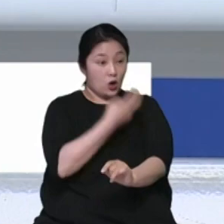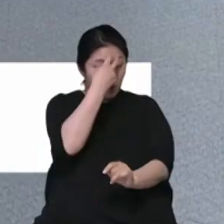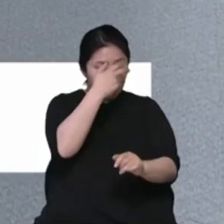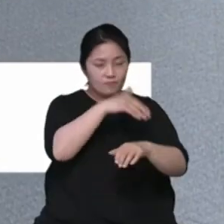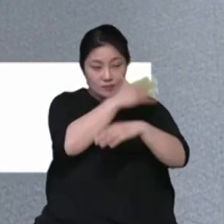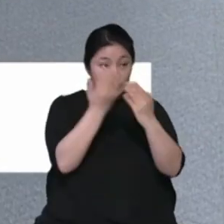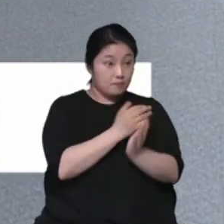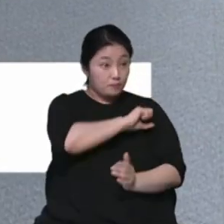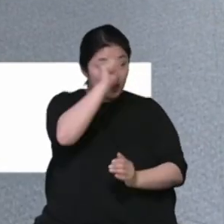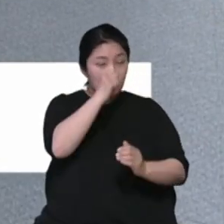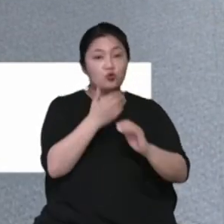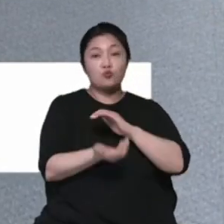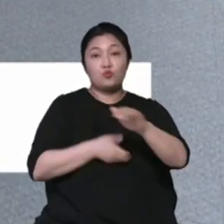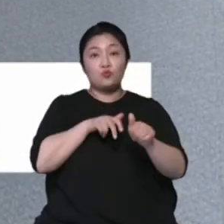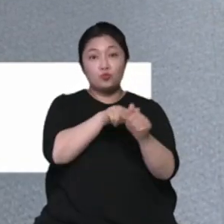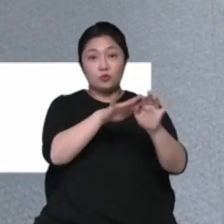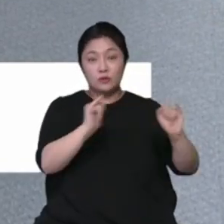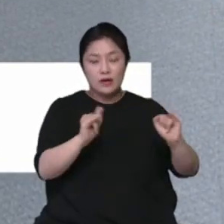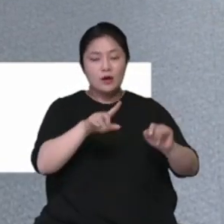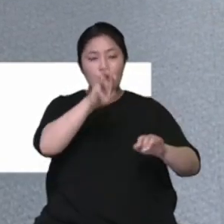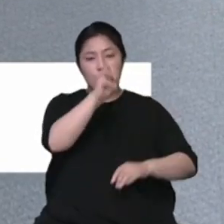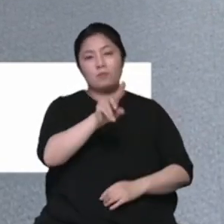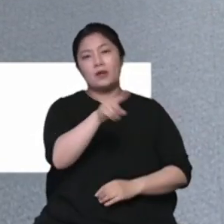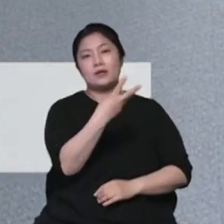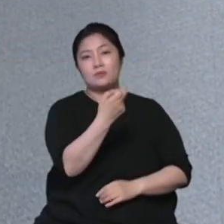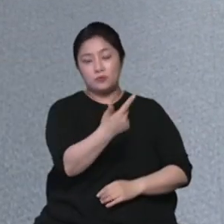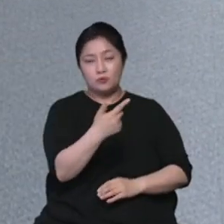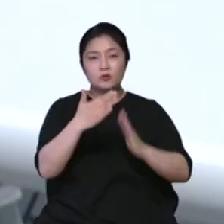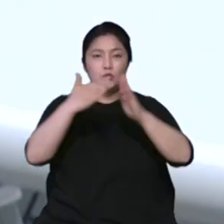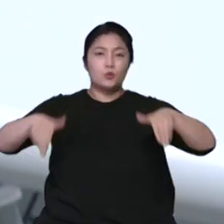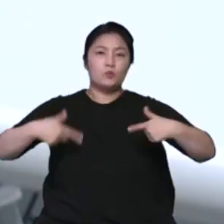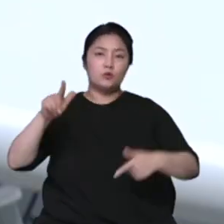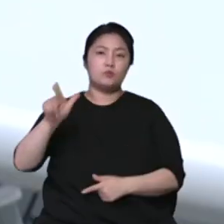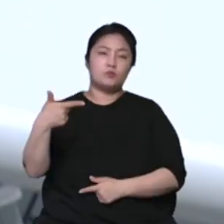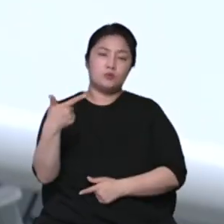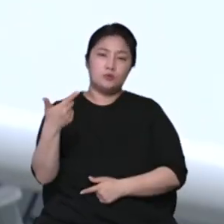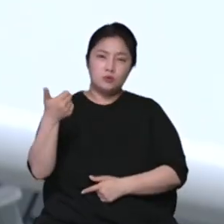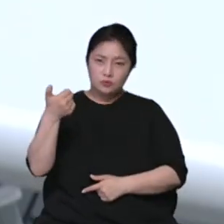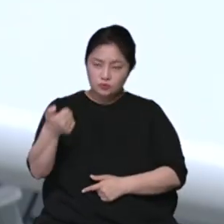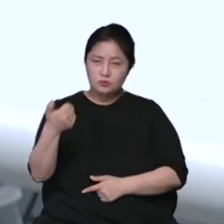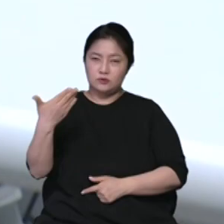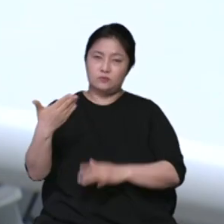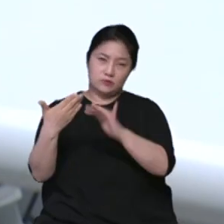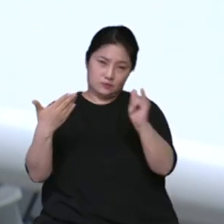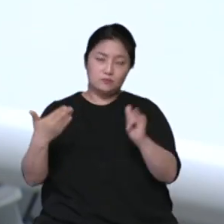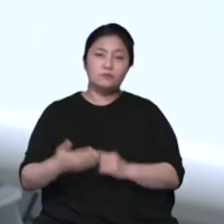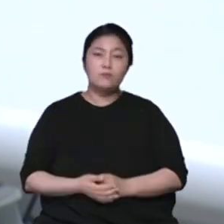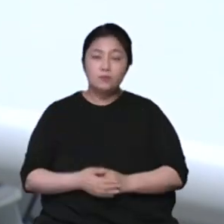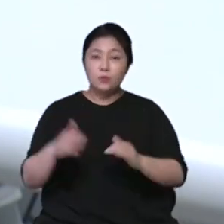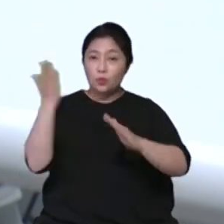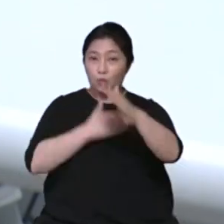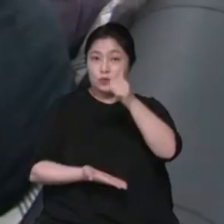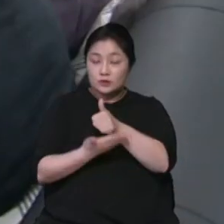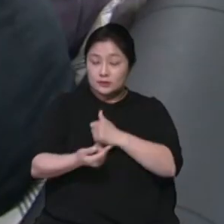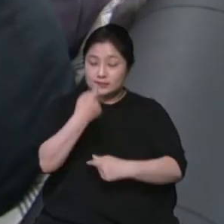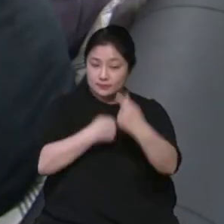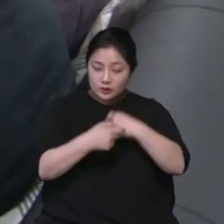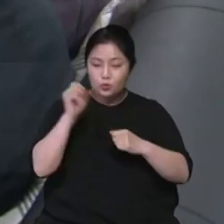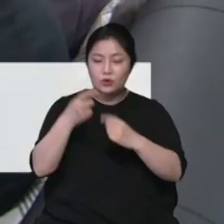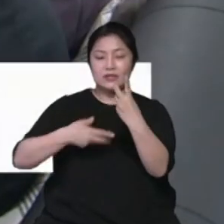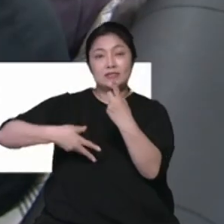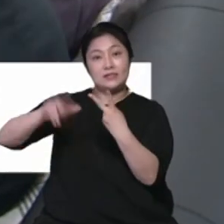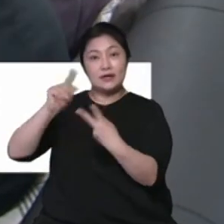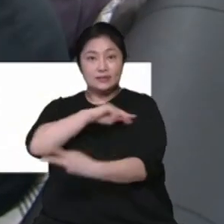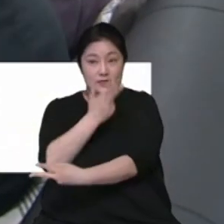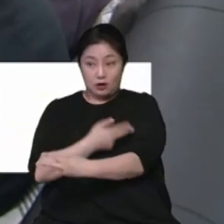심사를 통과한 예비 후보는 광주 136명, 전남 659명입니다. 공천 신청과 2차